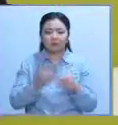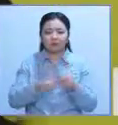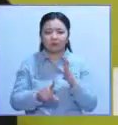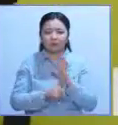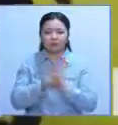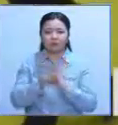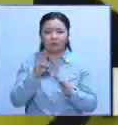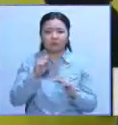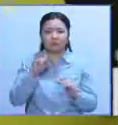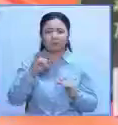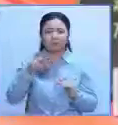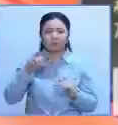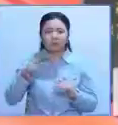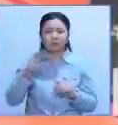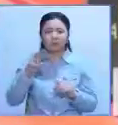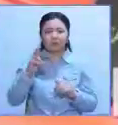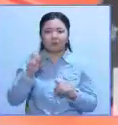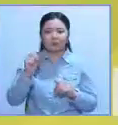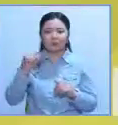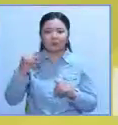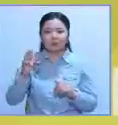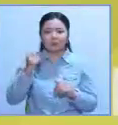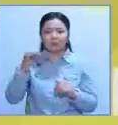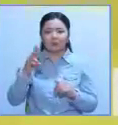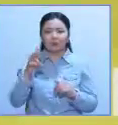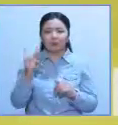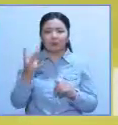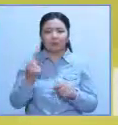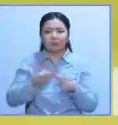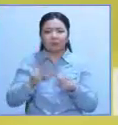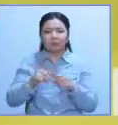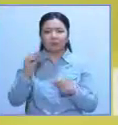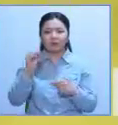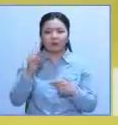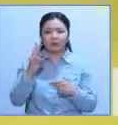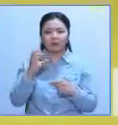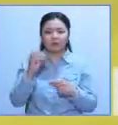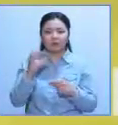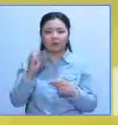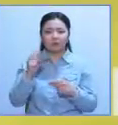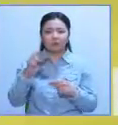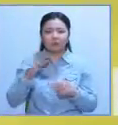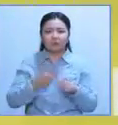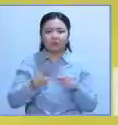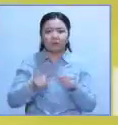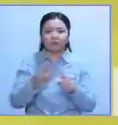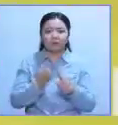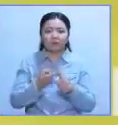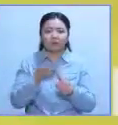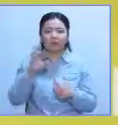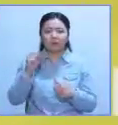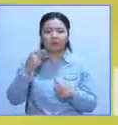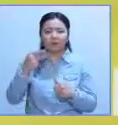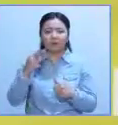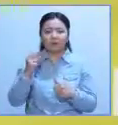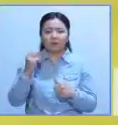Сағынбай, Нұрдәулет Қабдыраш, Николай Карпик және Айдана Сержан көтерілді. Жансая Тұрмағанбет пен Михаил Молдын күміс жүлдені еленсе, Богдан